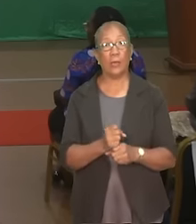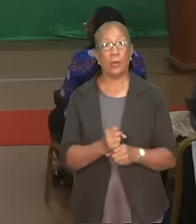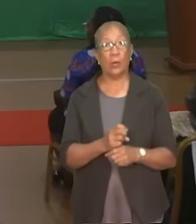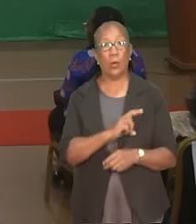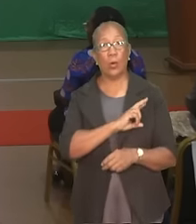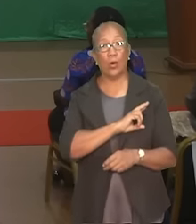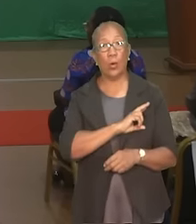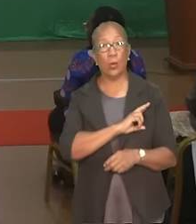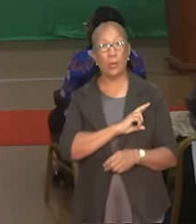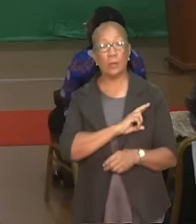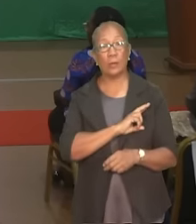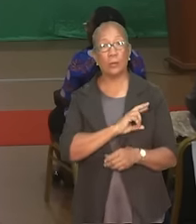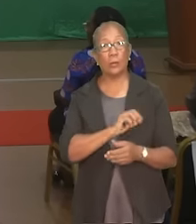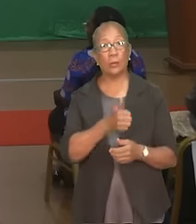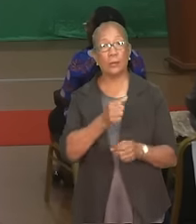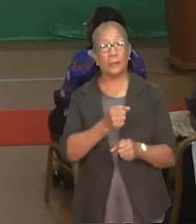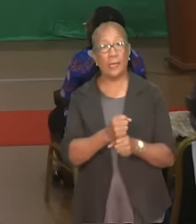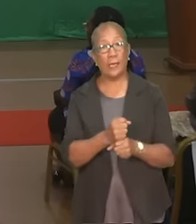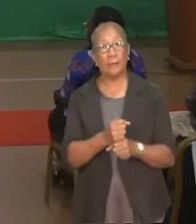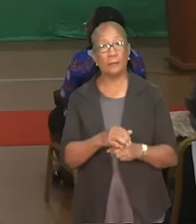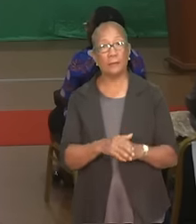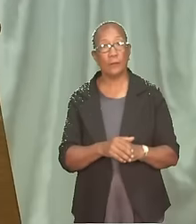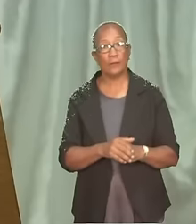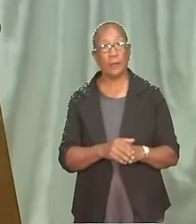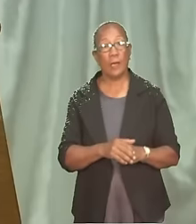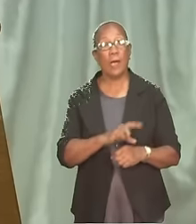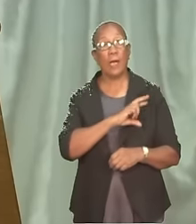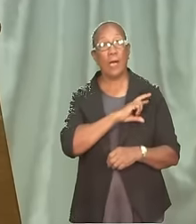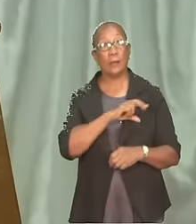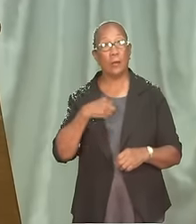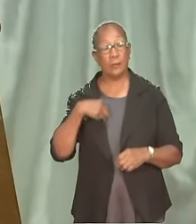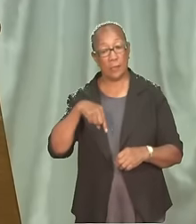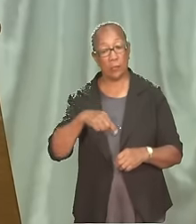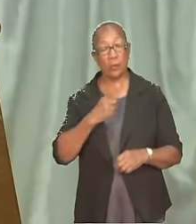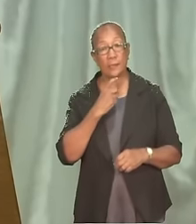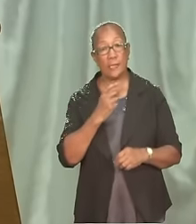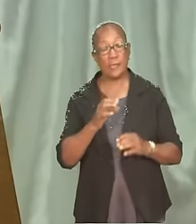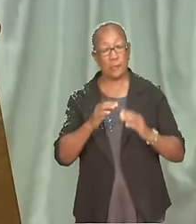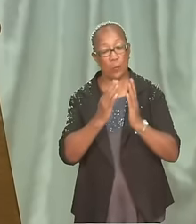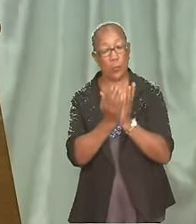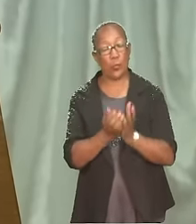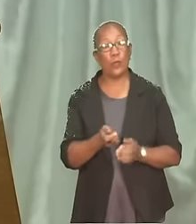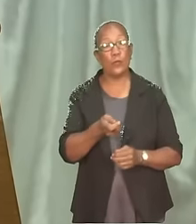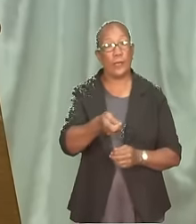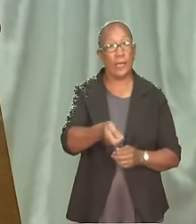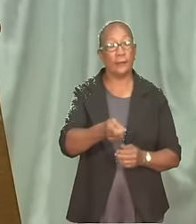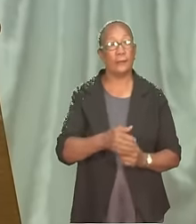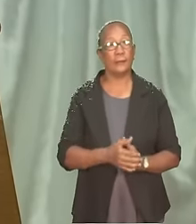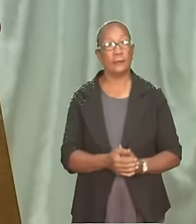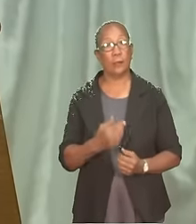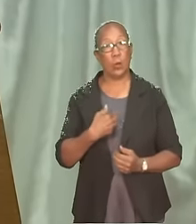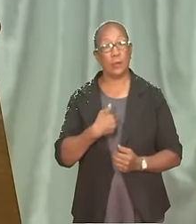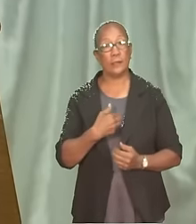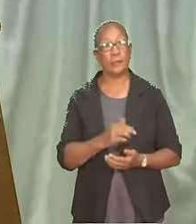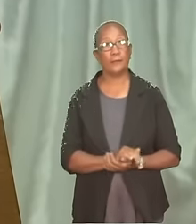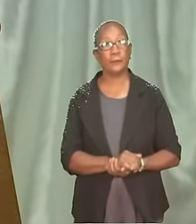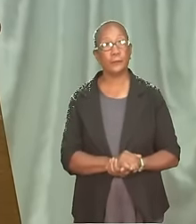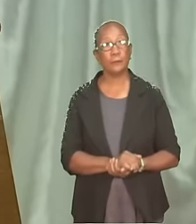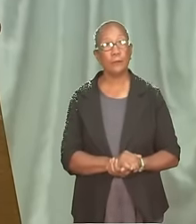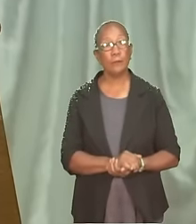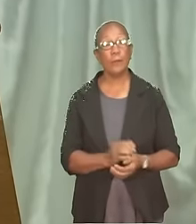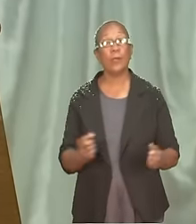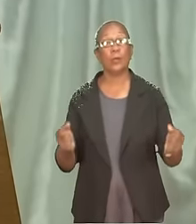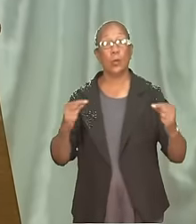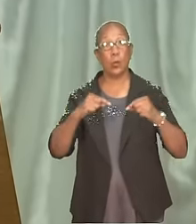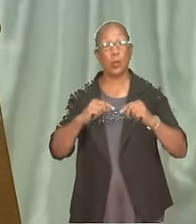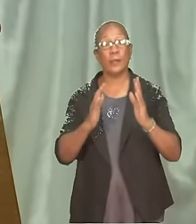is overhandigd aan ons en straks wordt het ook overhandigd aan u. De komende